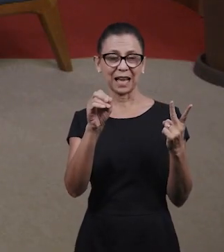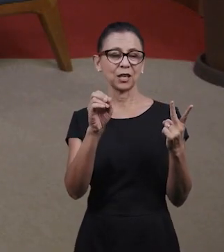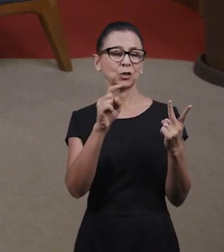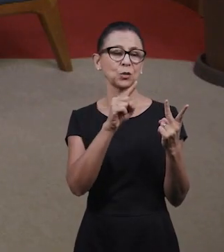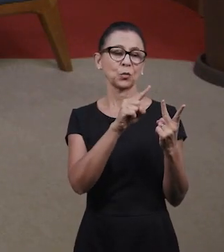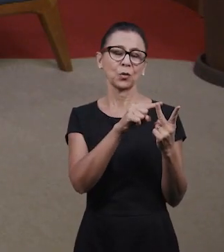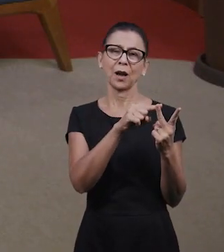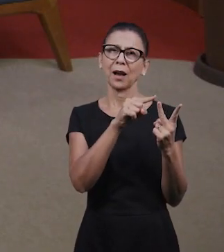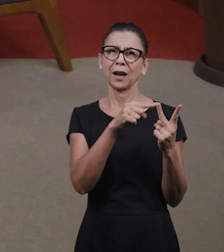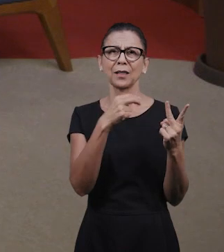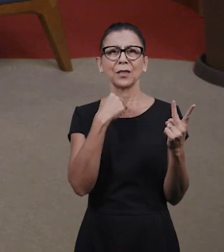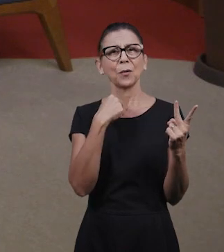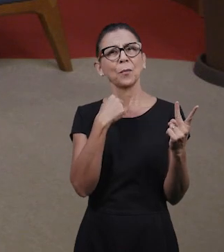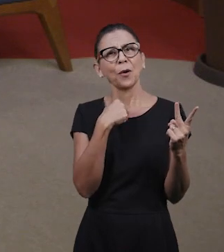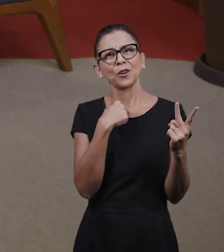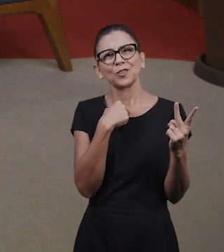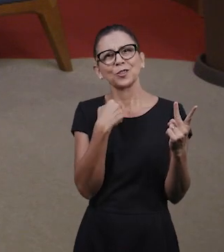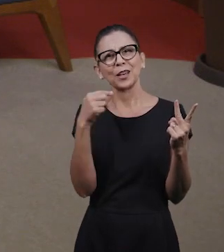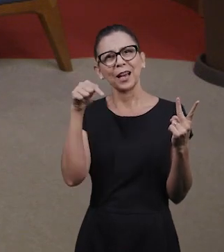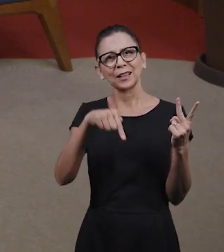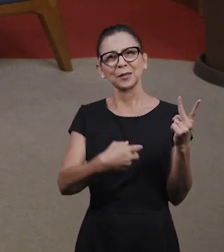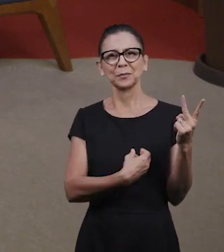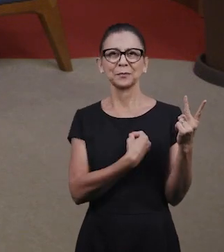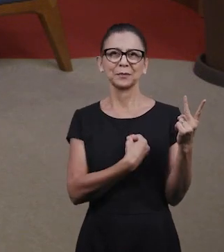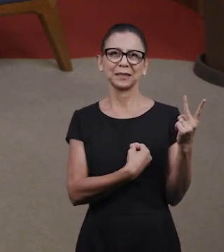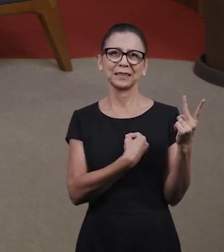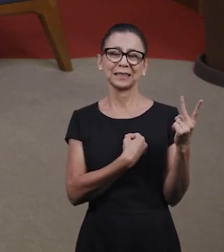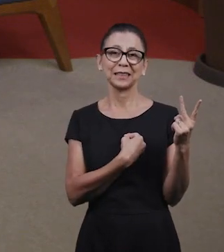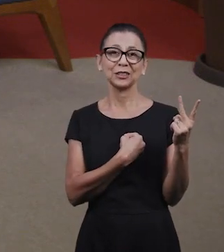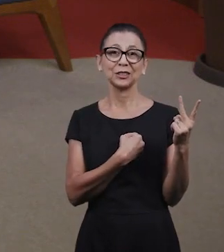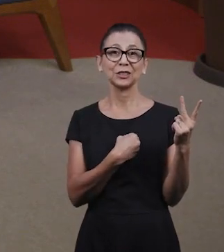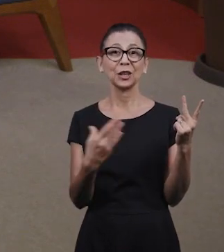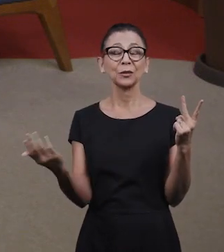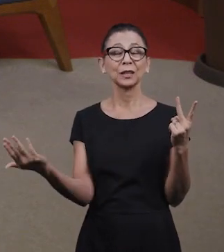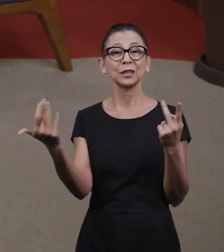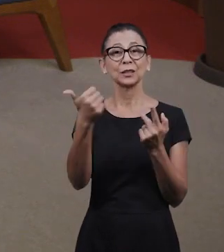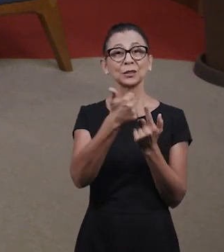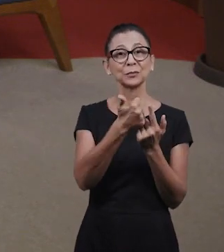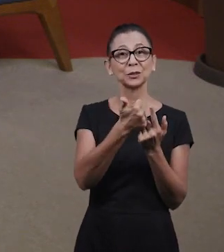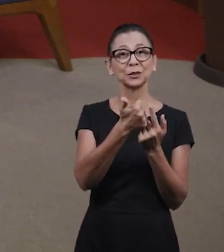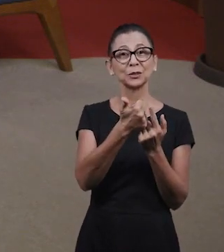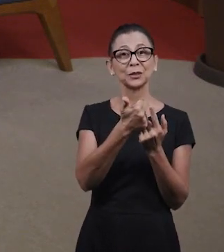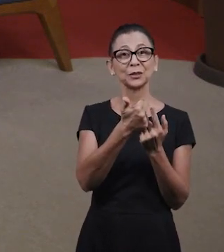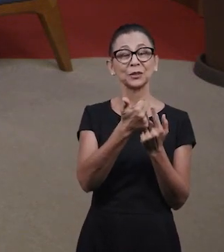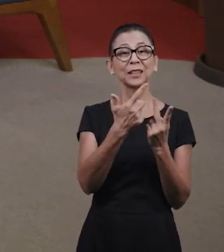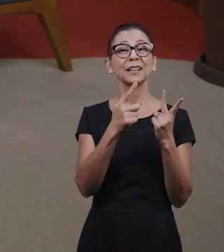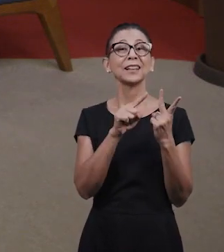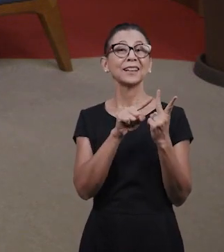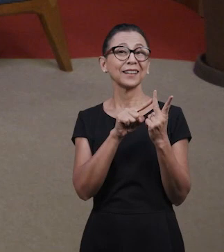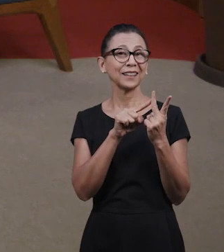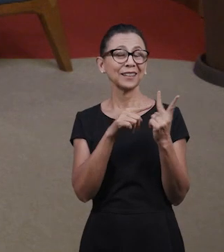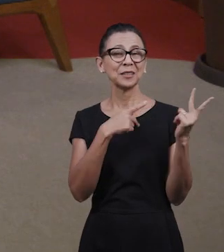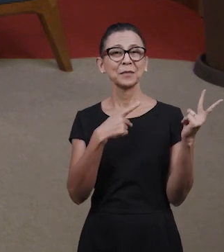Aujourd'hui, nous avons un invité spécial. Le pasteur Sergio n'a pas pu être avec nous aujourd'hui. Nous avons ici la présence illustre.